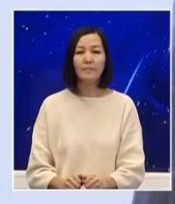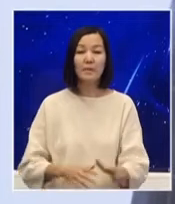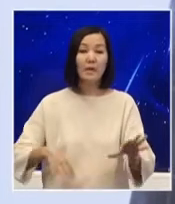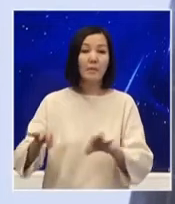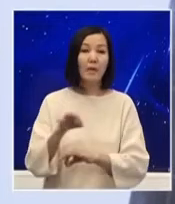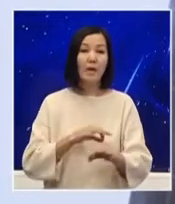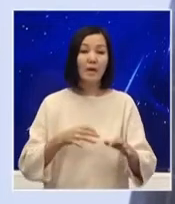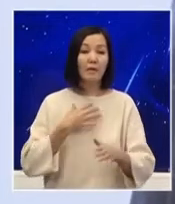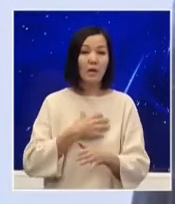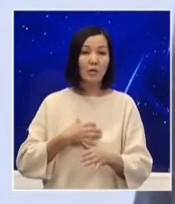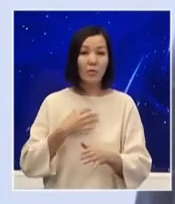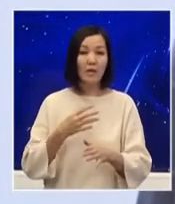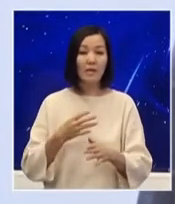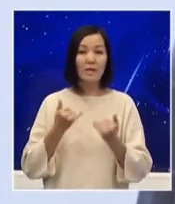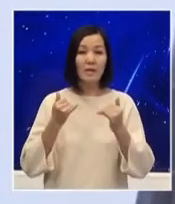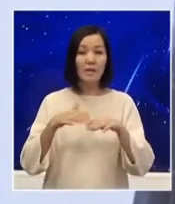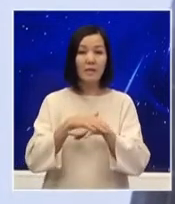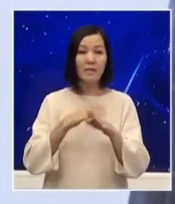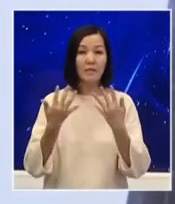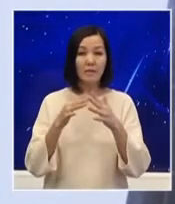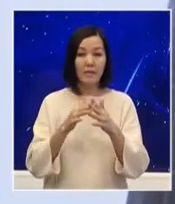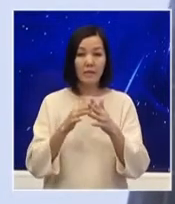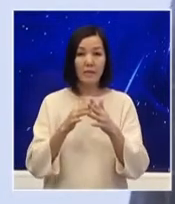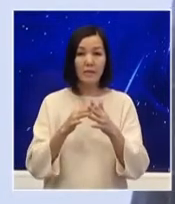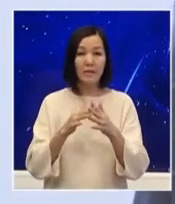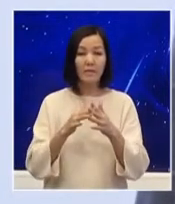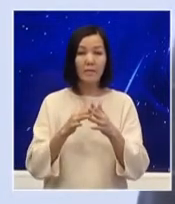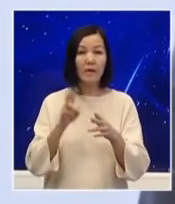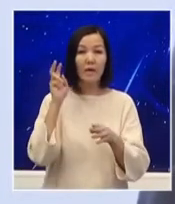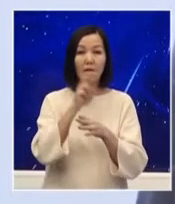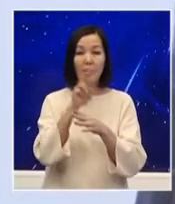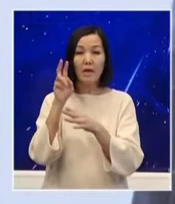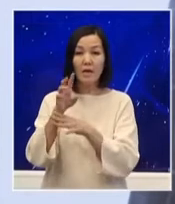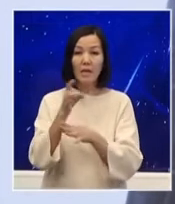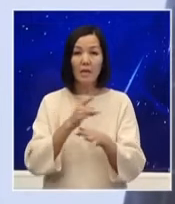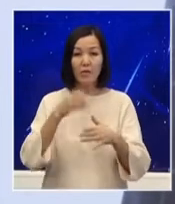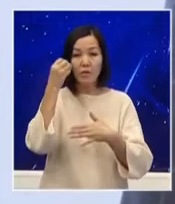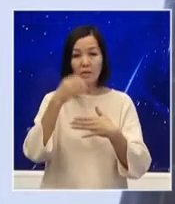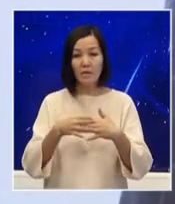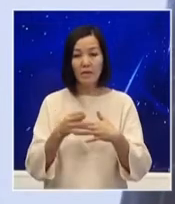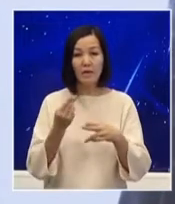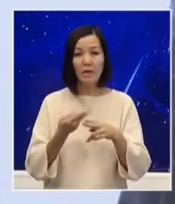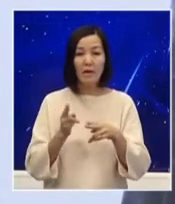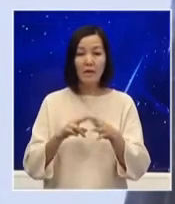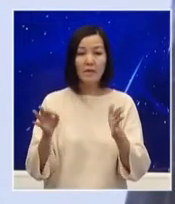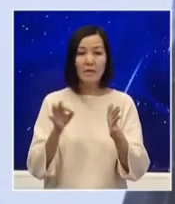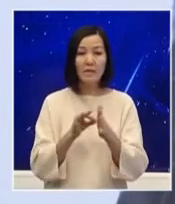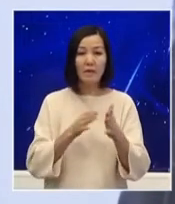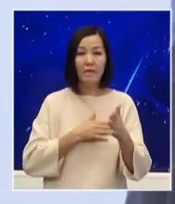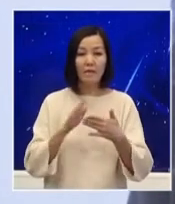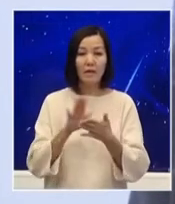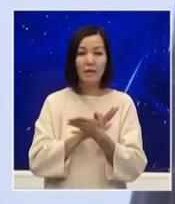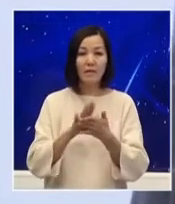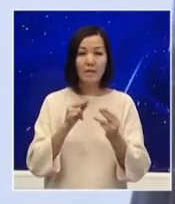Проект наиболее актуален для населения сельских округов, потому что им приходится ехать в районные центры и так далее. В этих целях наши волонтеры работали в